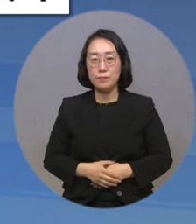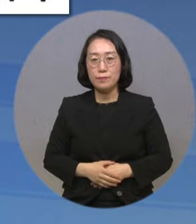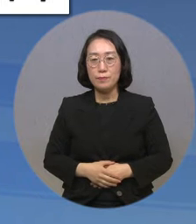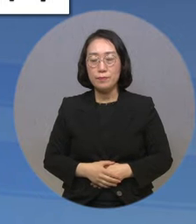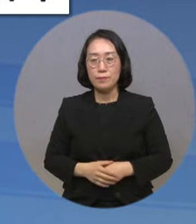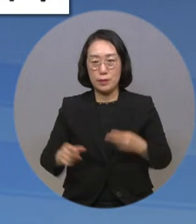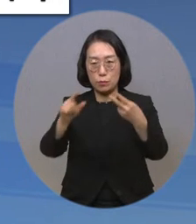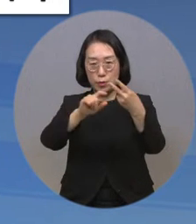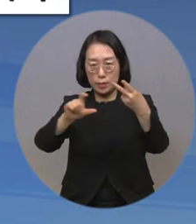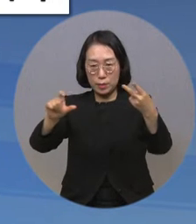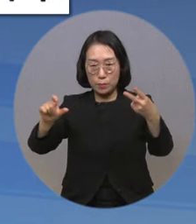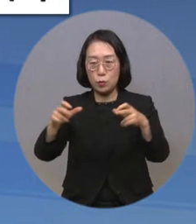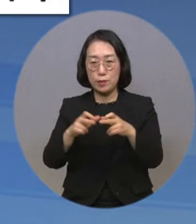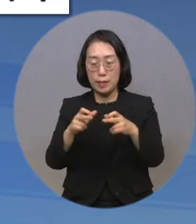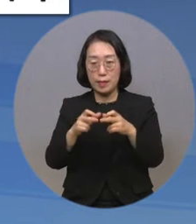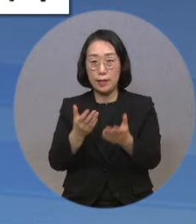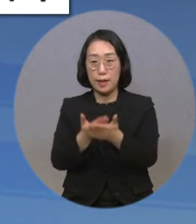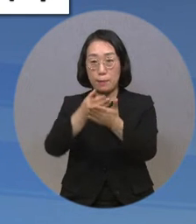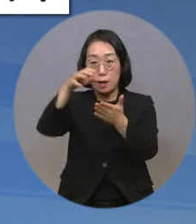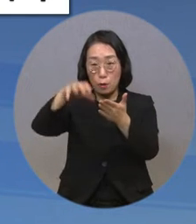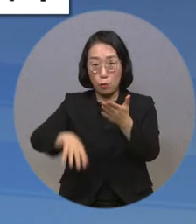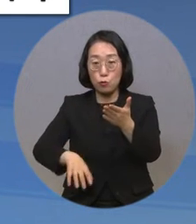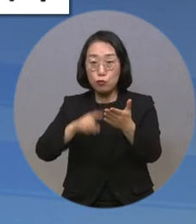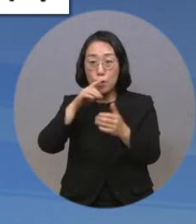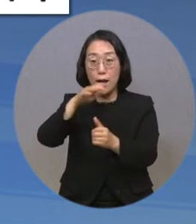지난 15일 한국장애인개발원